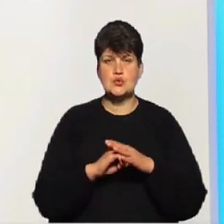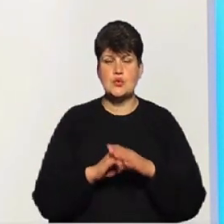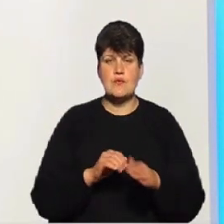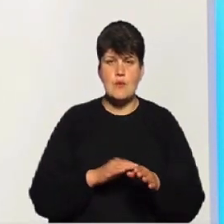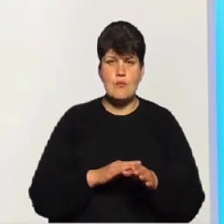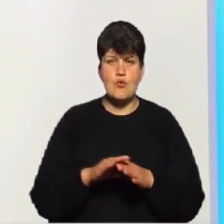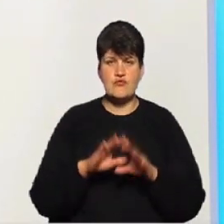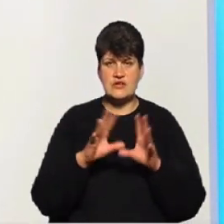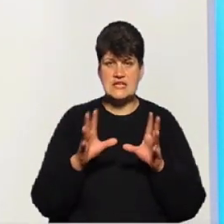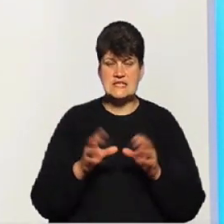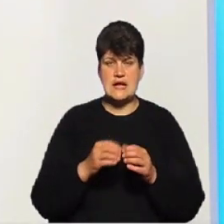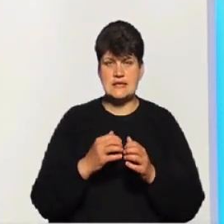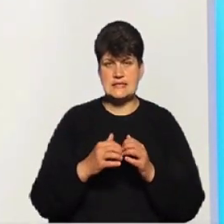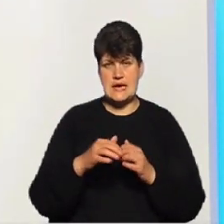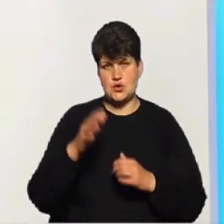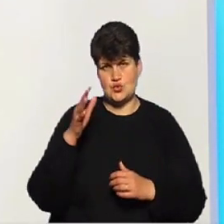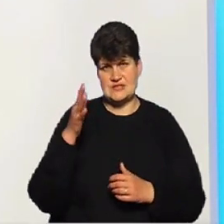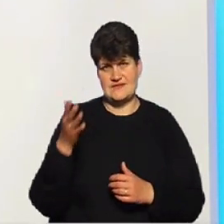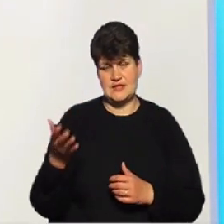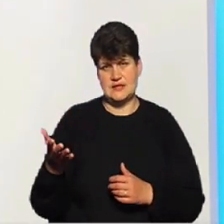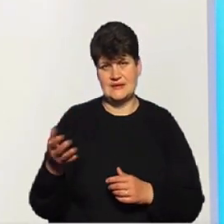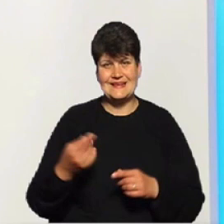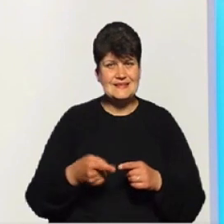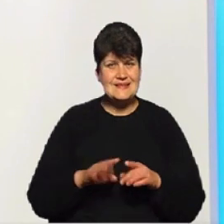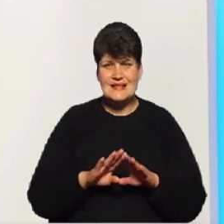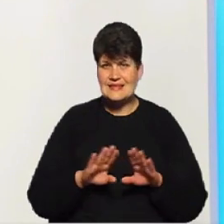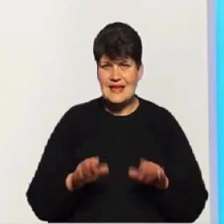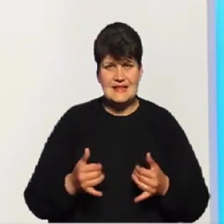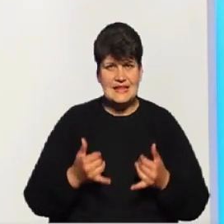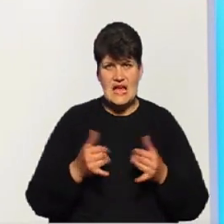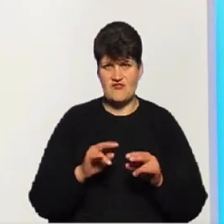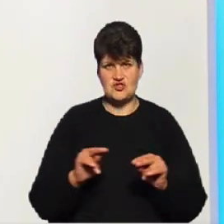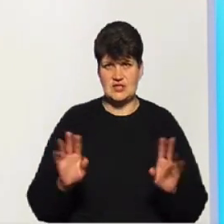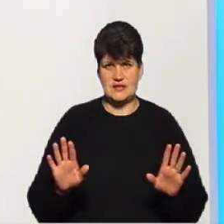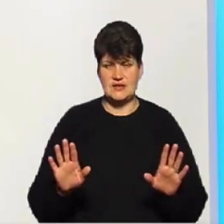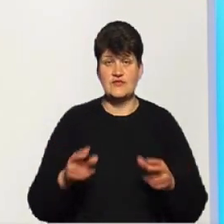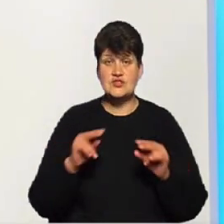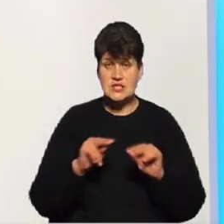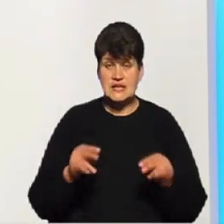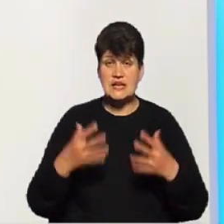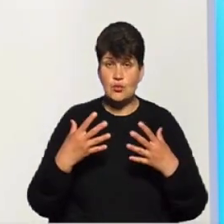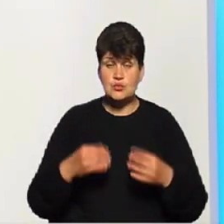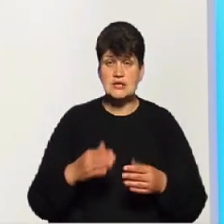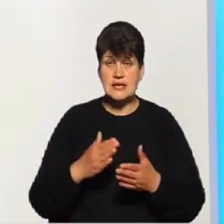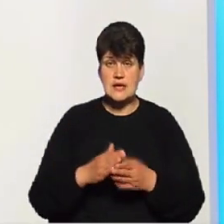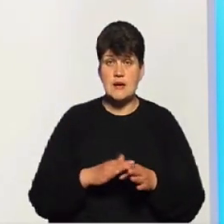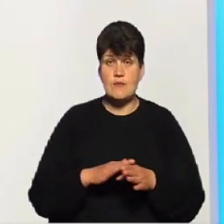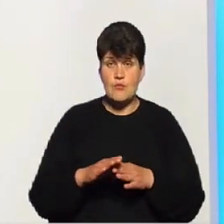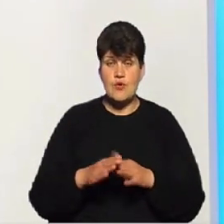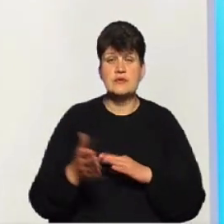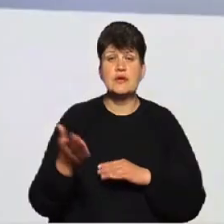повної загальної середньої освіти. Тобто це не для вчителів, бо вчителі здобули повну загальну середню